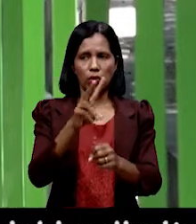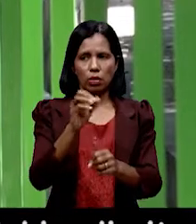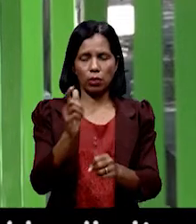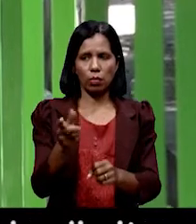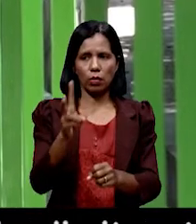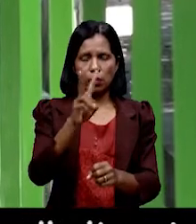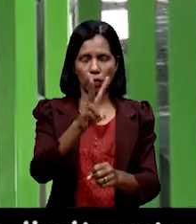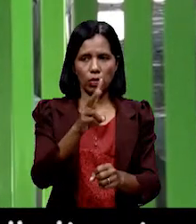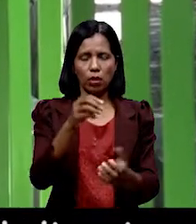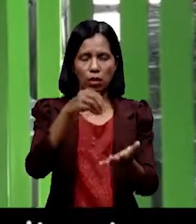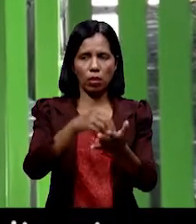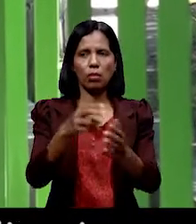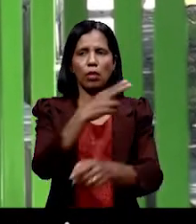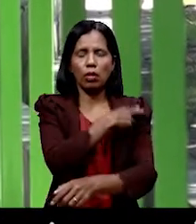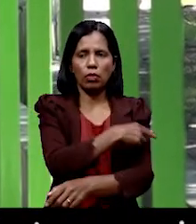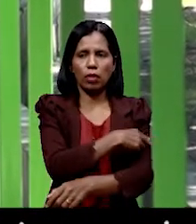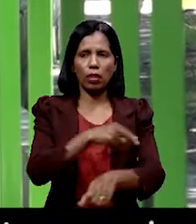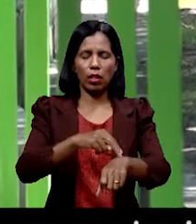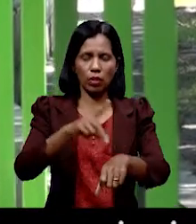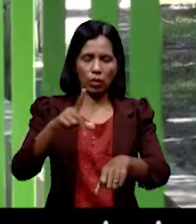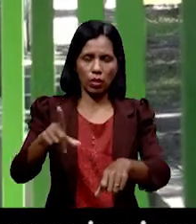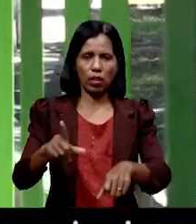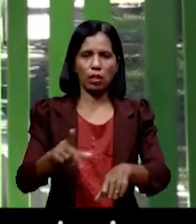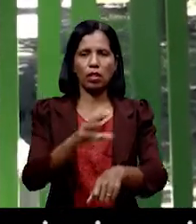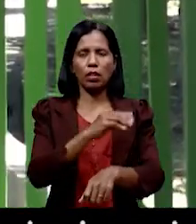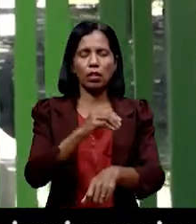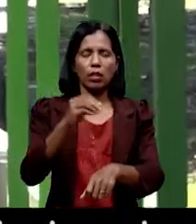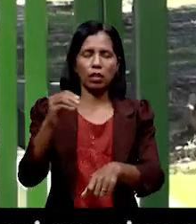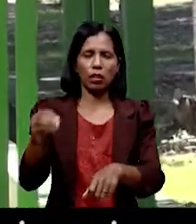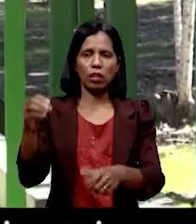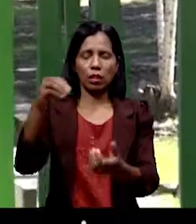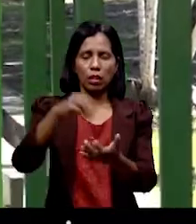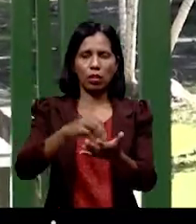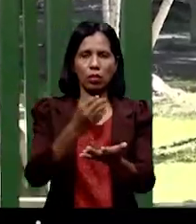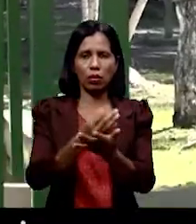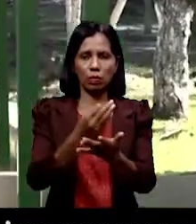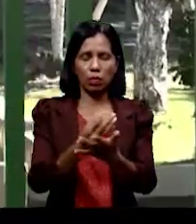nebe aloka ba hospital nasional Guido Valadares seitamos orsamento